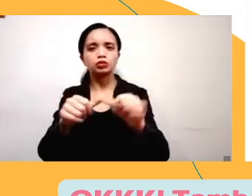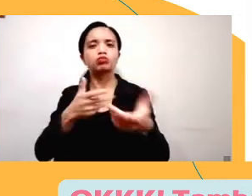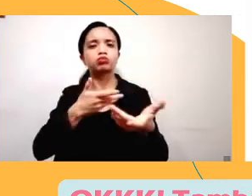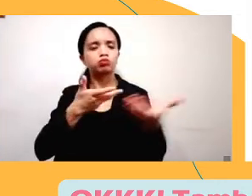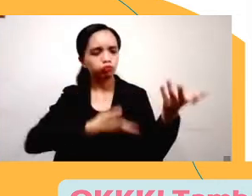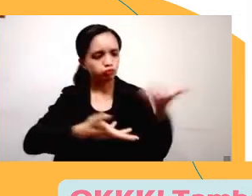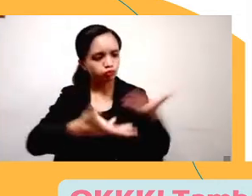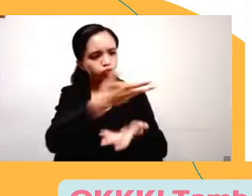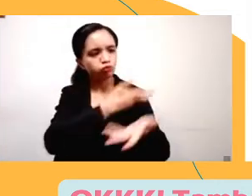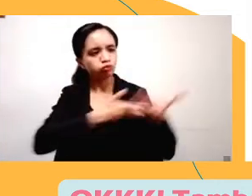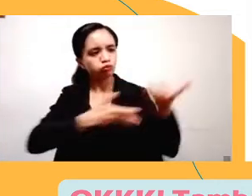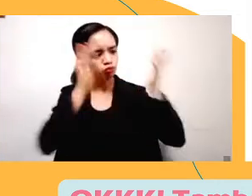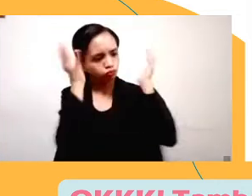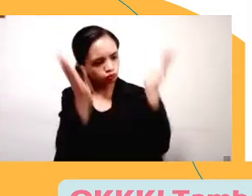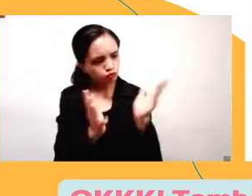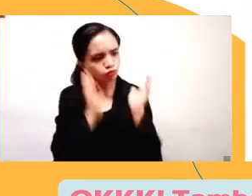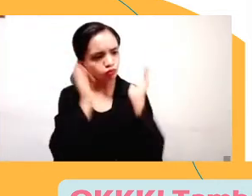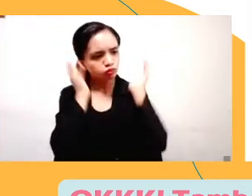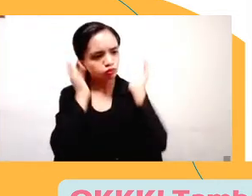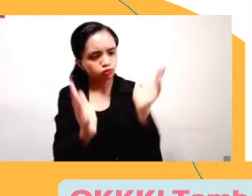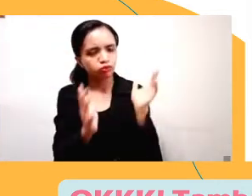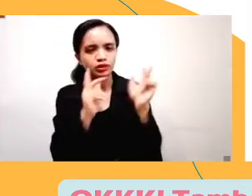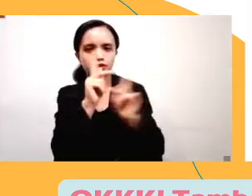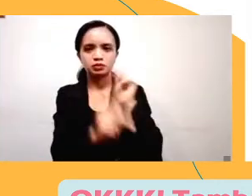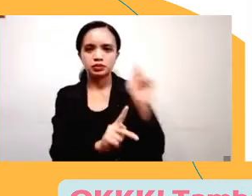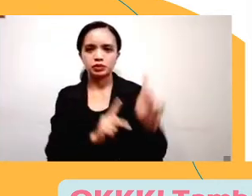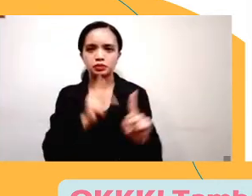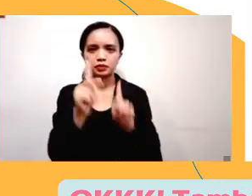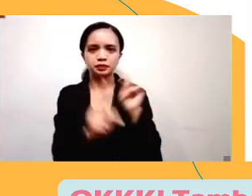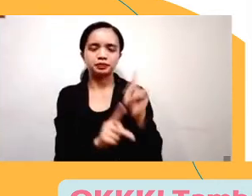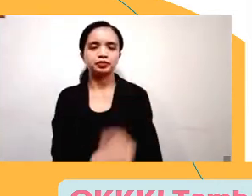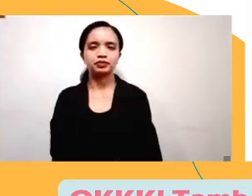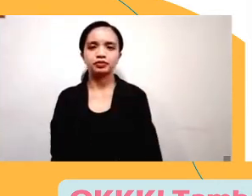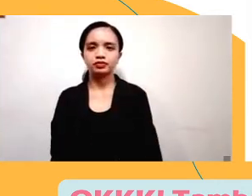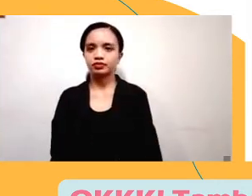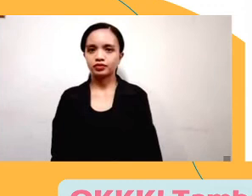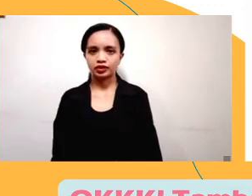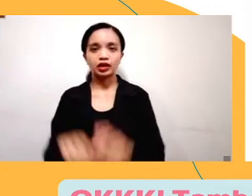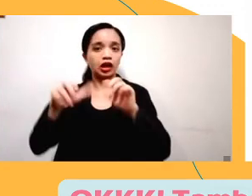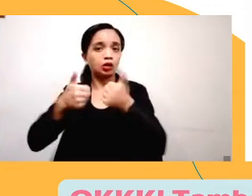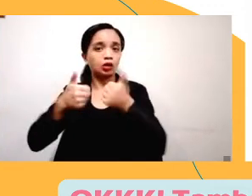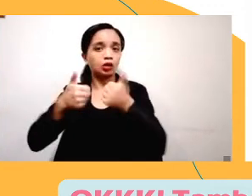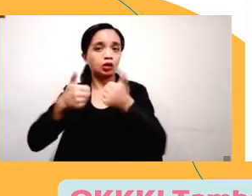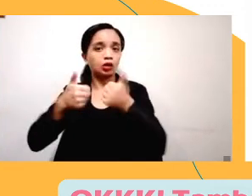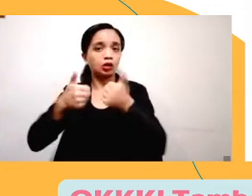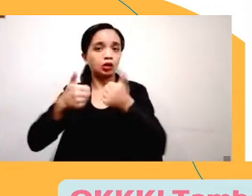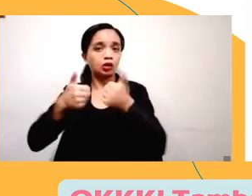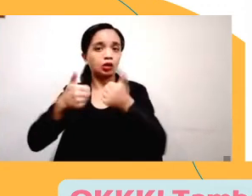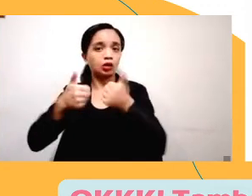at pakikipagkapwa natin, no, sa ating at pagyabong din ng ibang tao.